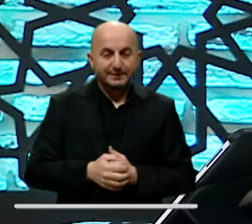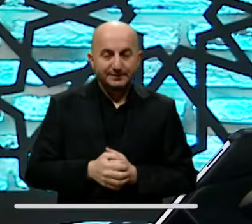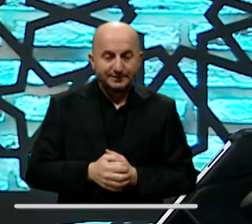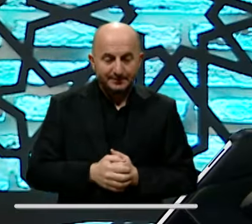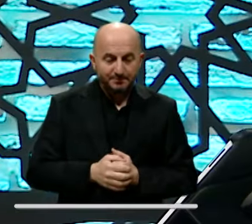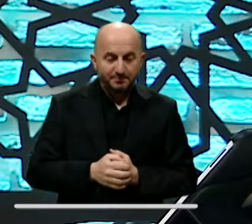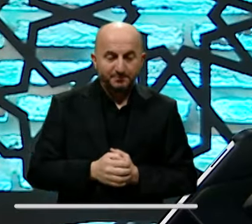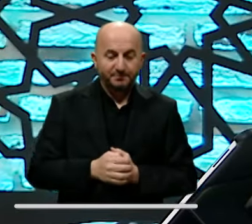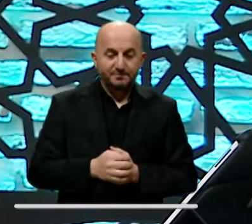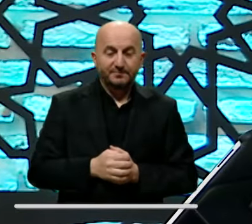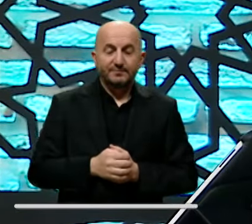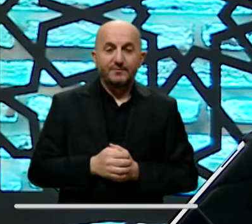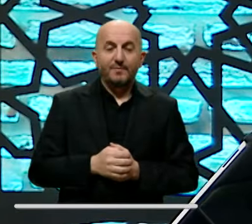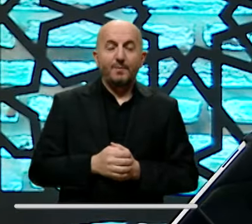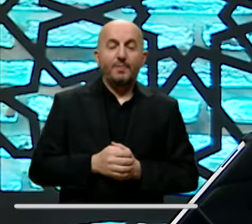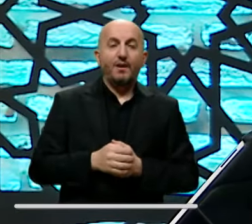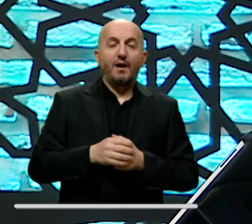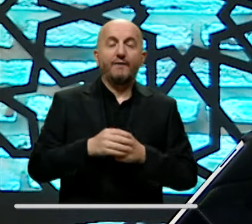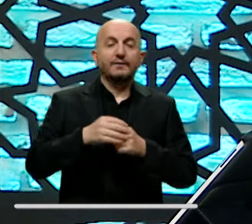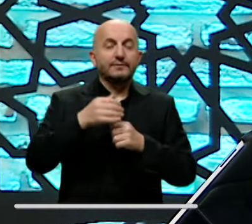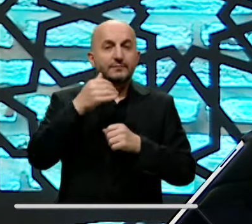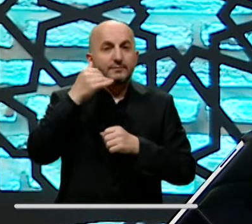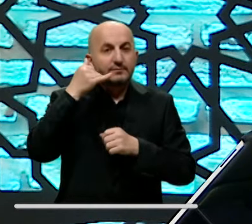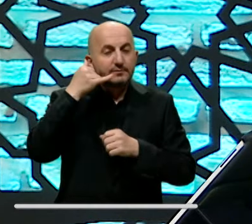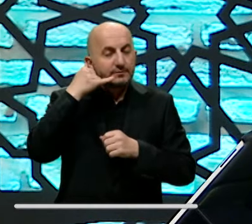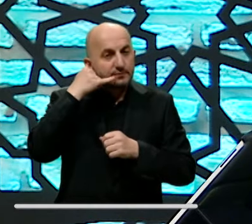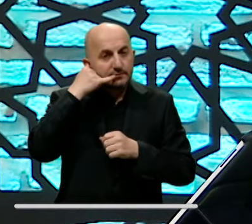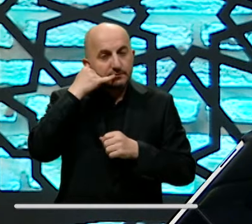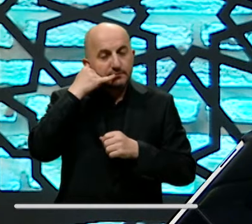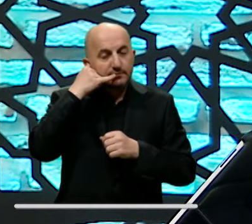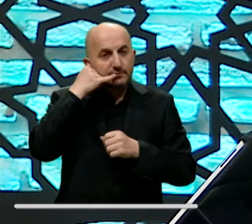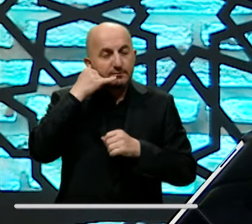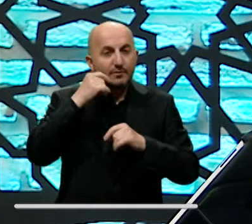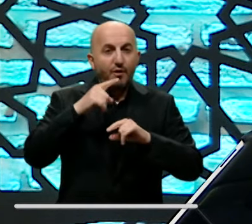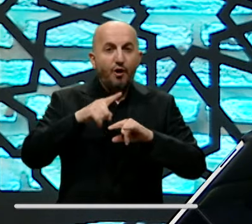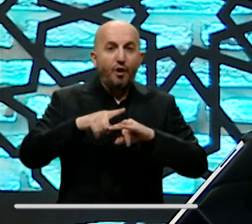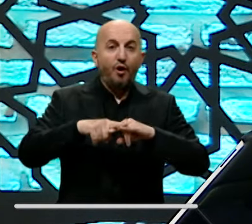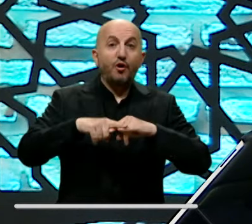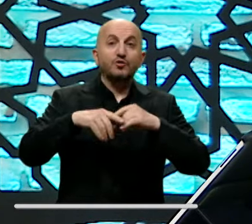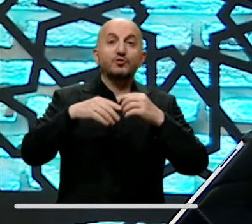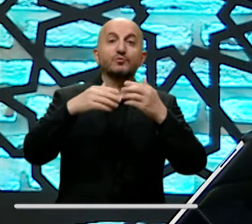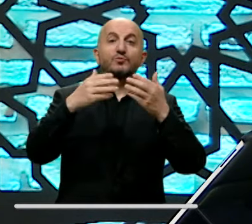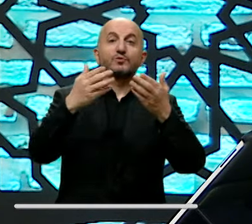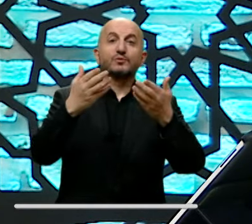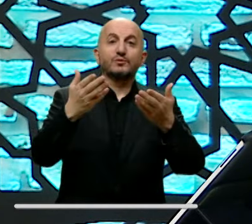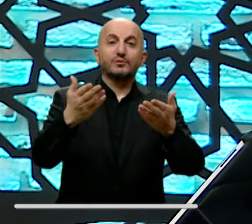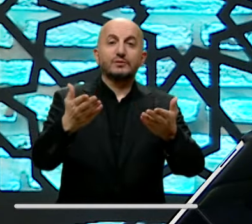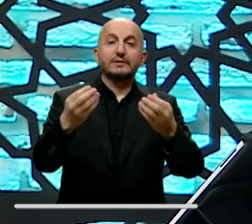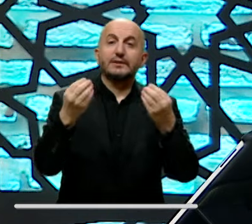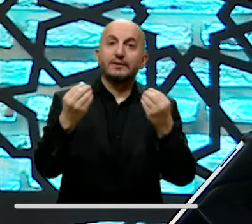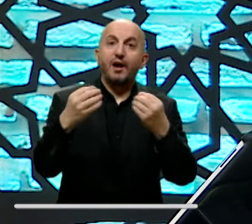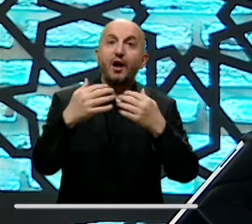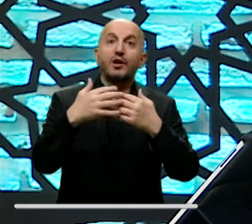Kocaeli'ye gideceğiz demiştik Osman Bey telefon hattımızda Hoş geldiniz Osman Bey hoş bulduk Furkan Hocam iyi